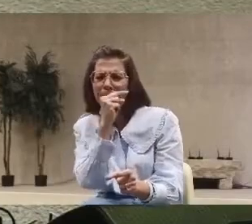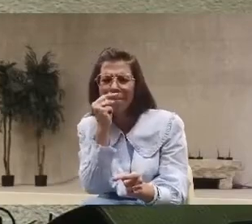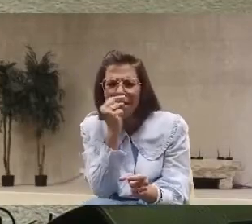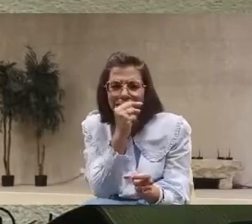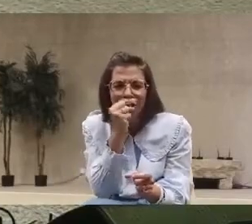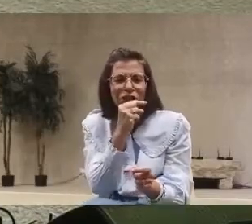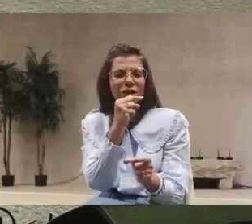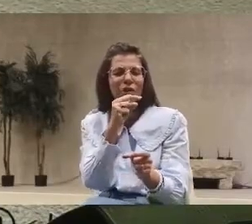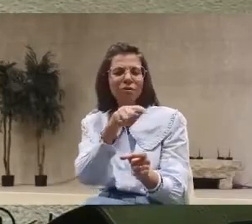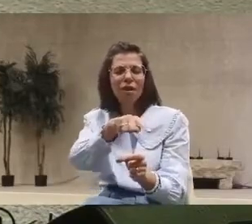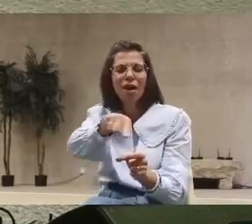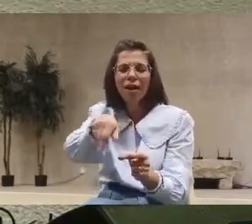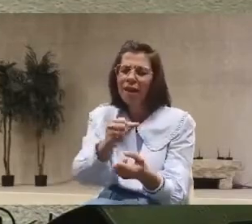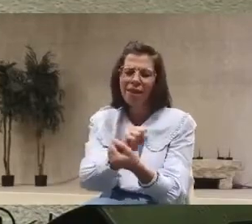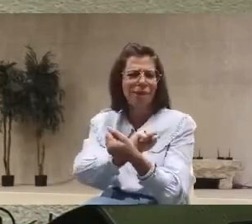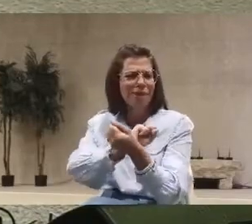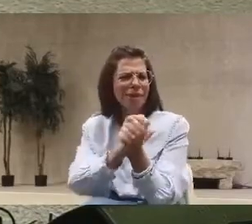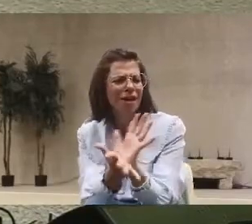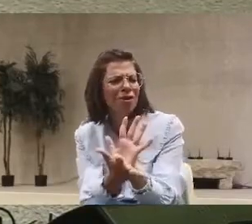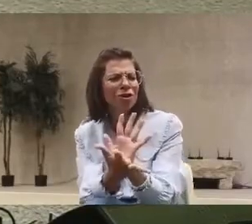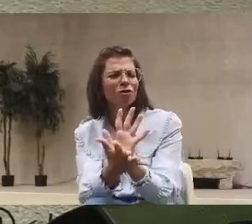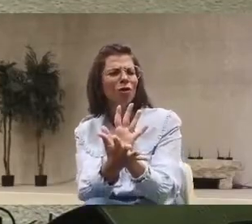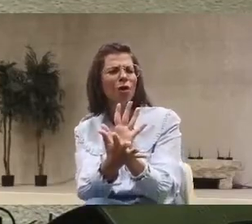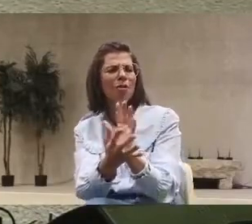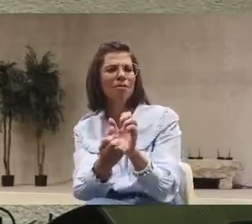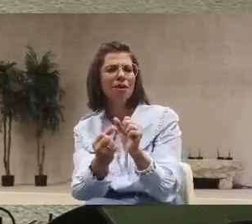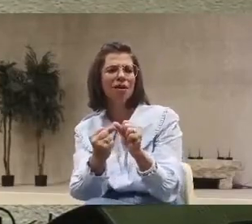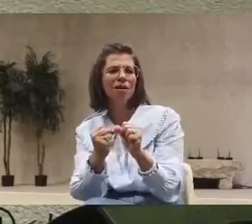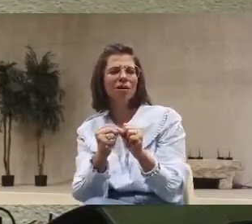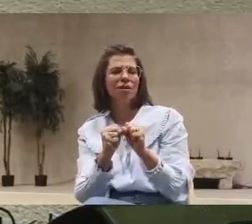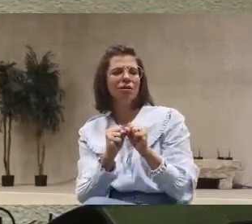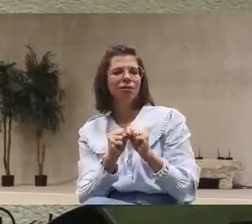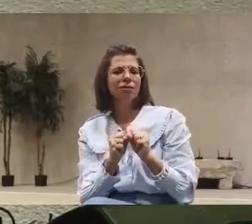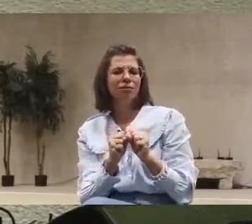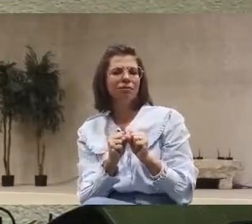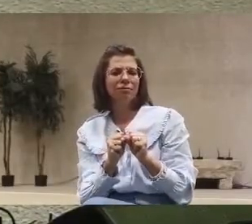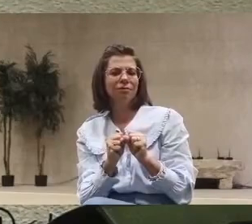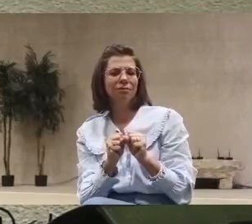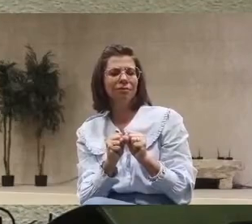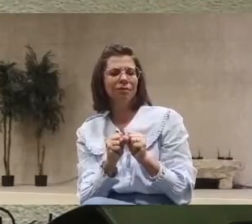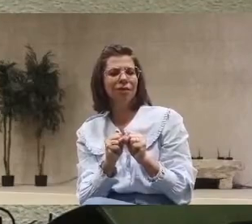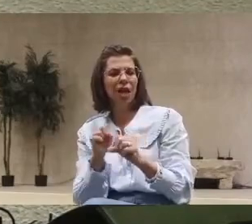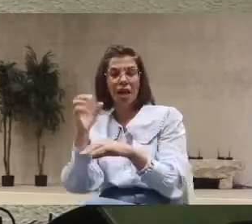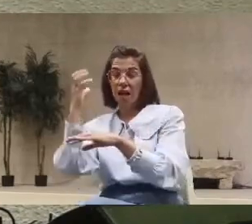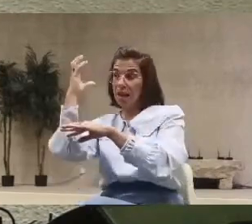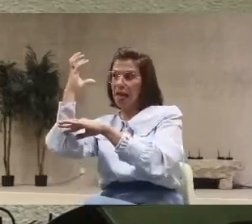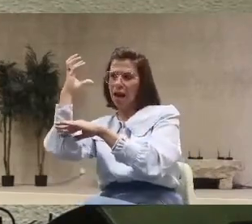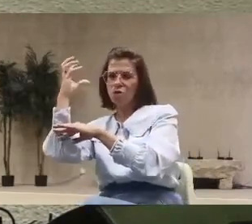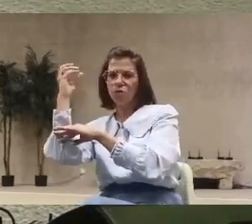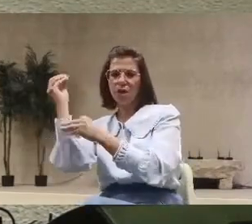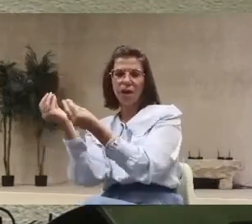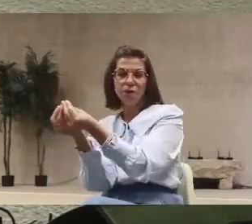nous ne sommes pas nous ne devenons pas chrétiens juste pour pour notre propre bonheur